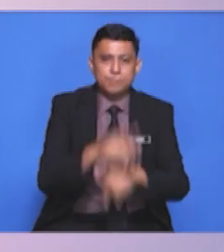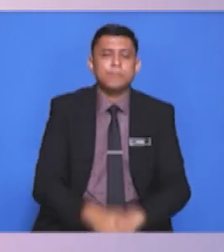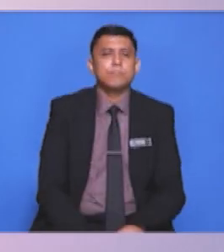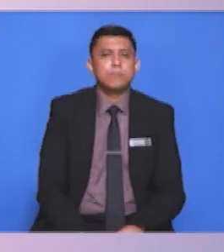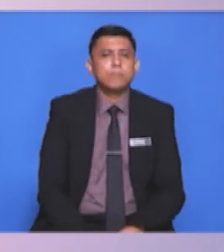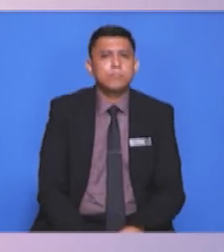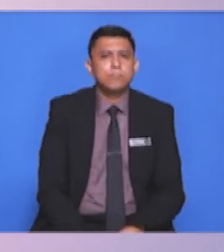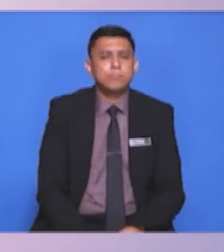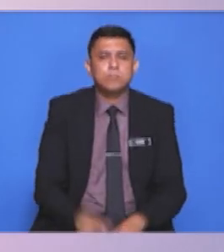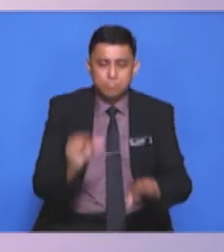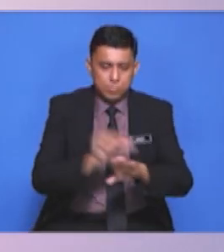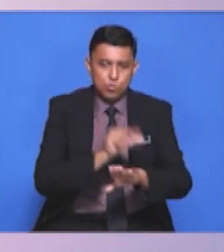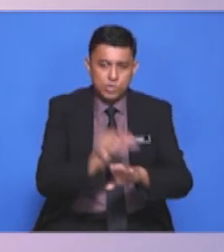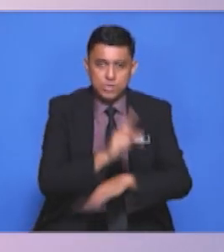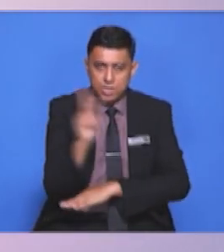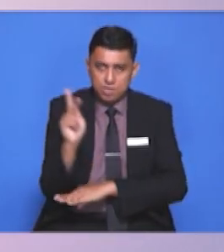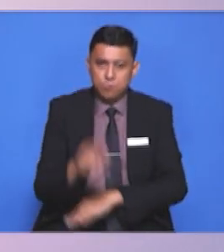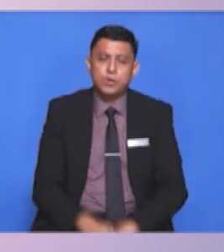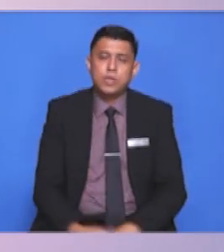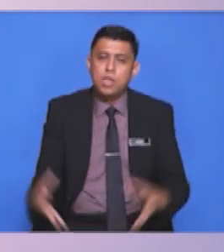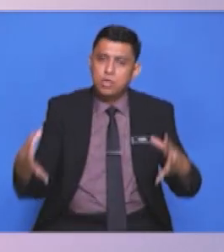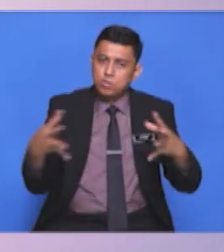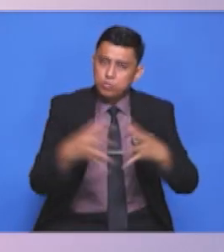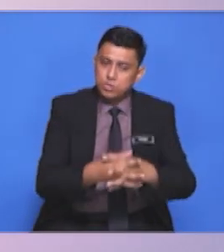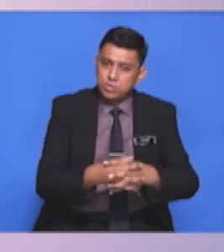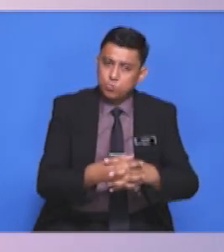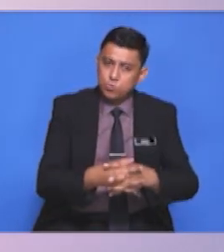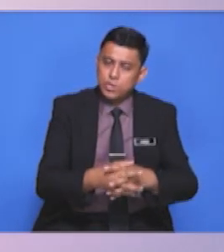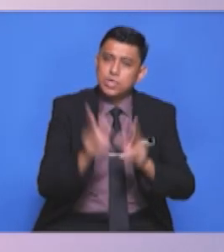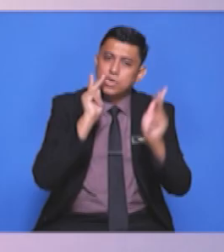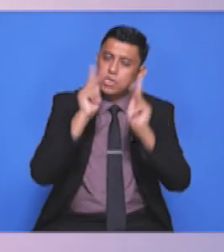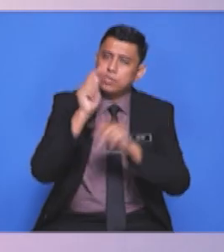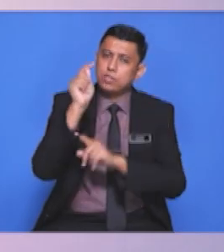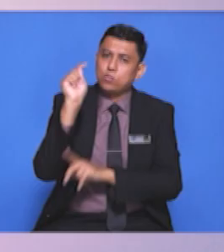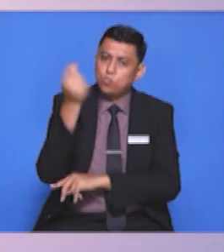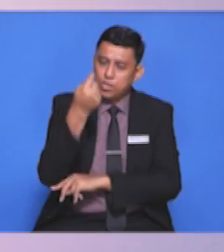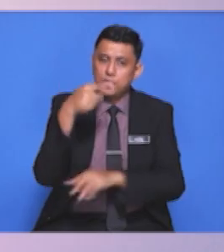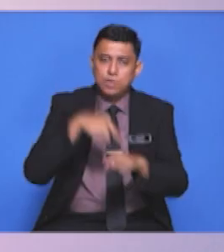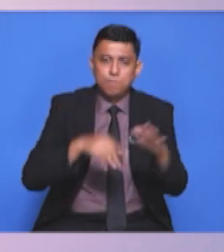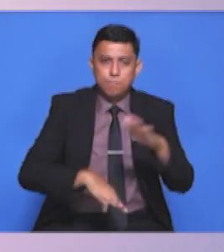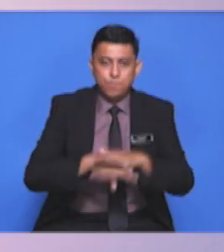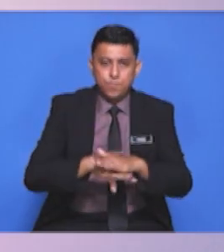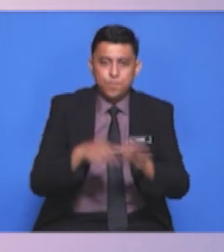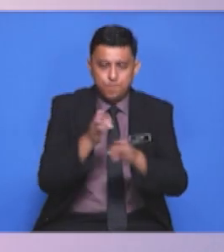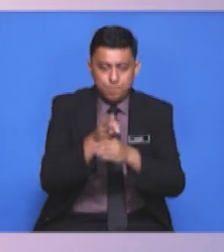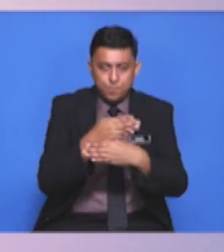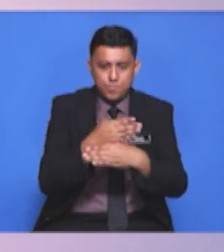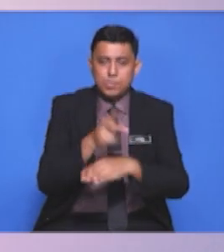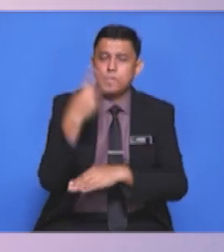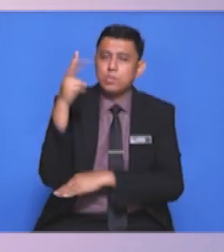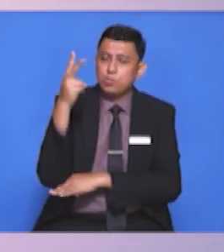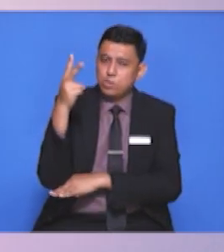kamu penuh menggunakan Gabungan kata tunggal dibawah ini untuk membentuk